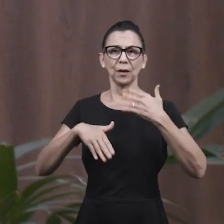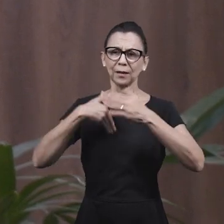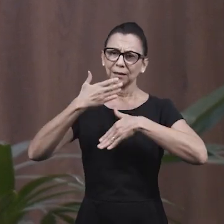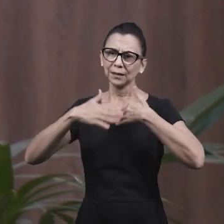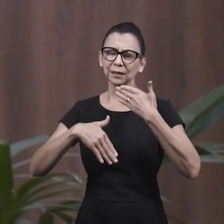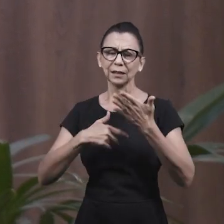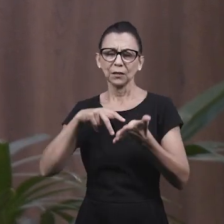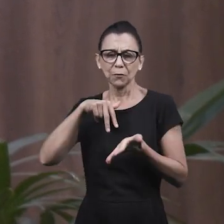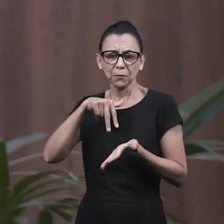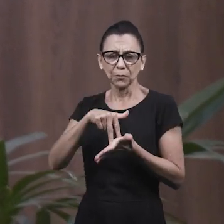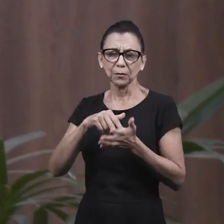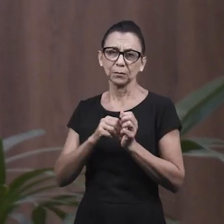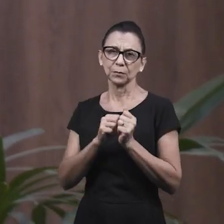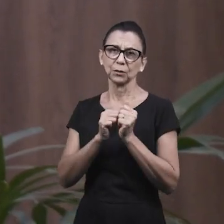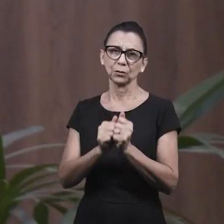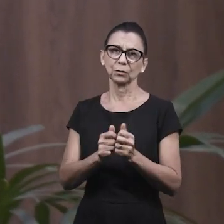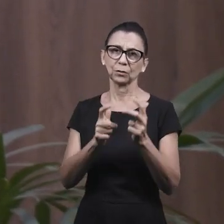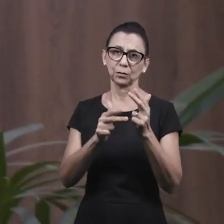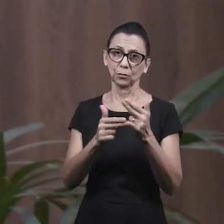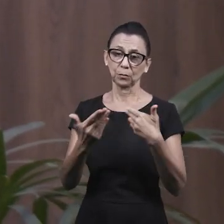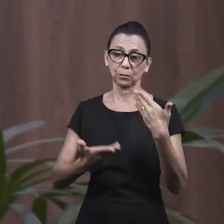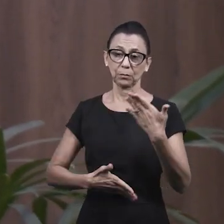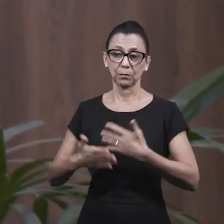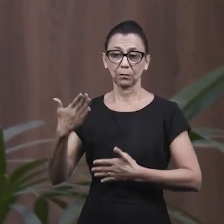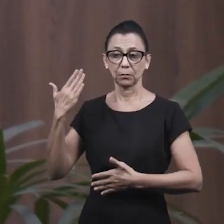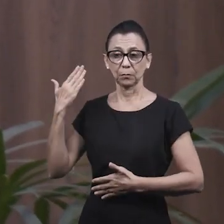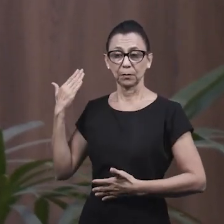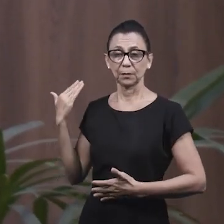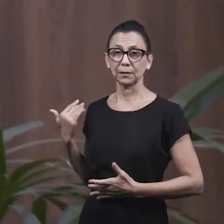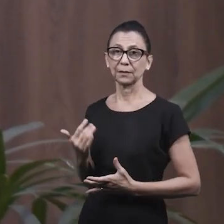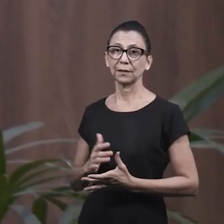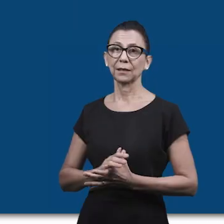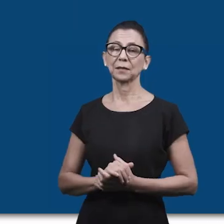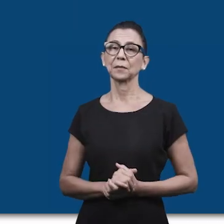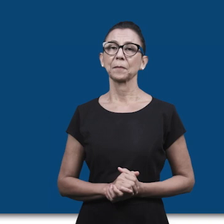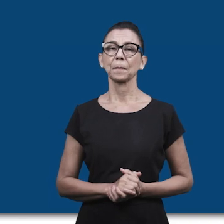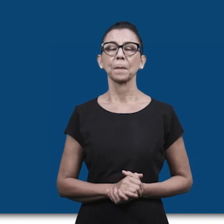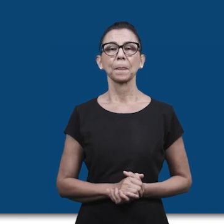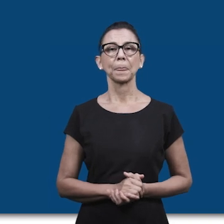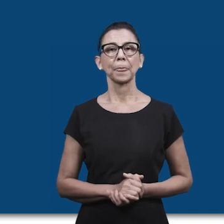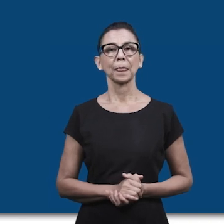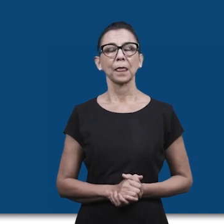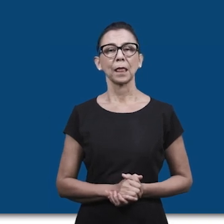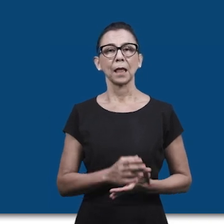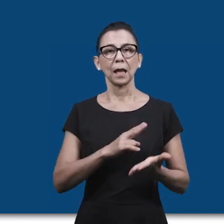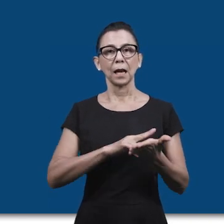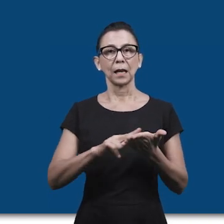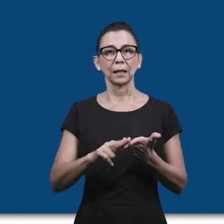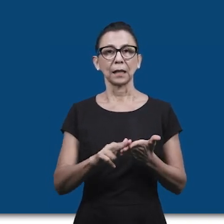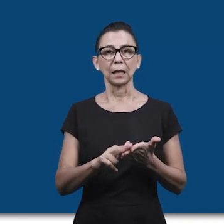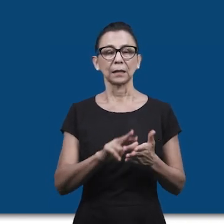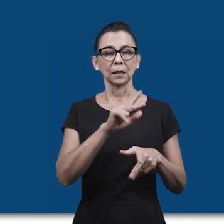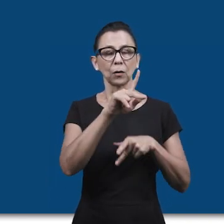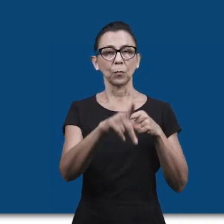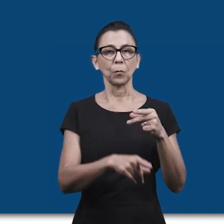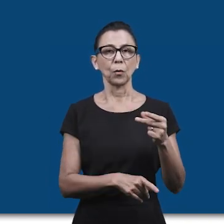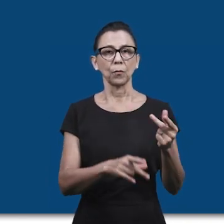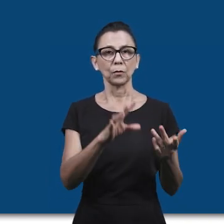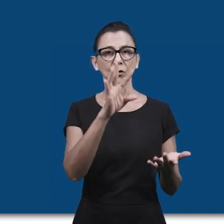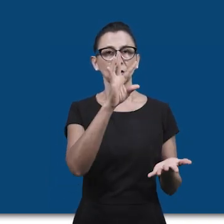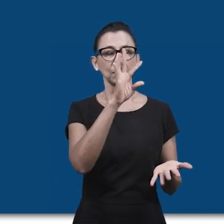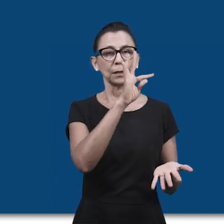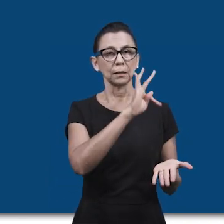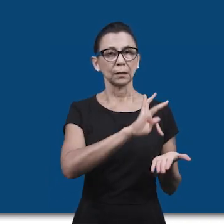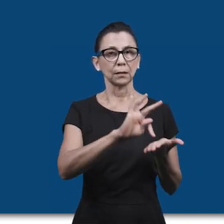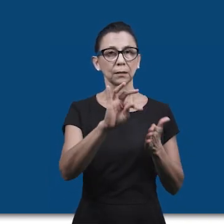suivant ensemble comme les serviteurs du passé, comme a été enregistré dans la première lettre Thessaloniciens,